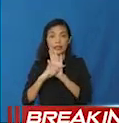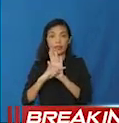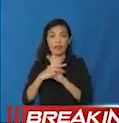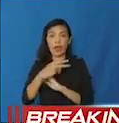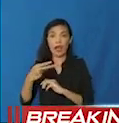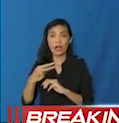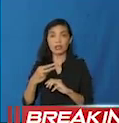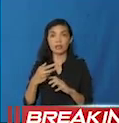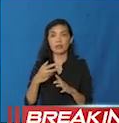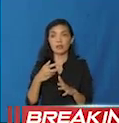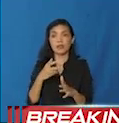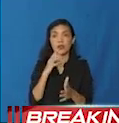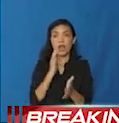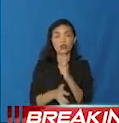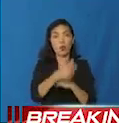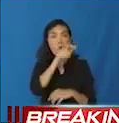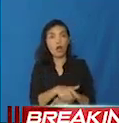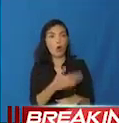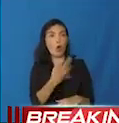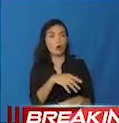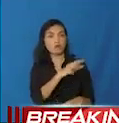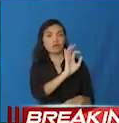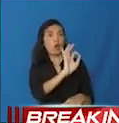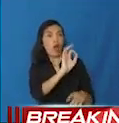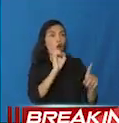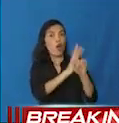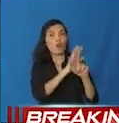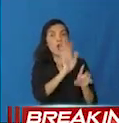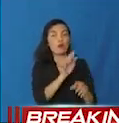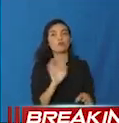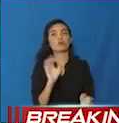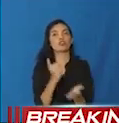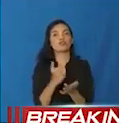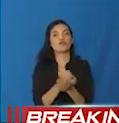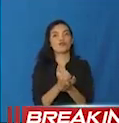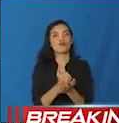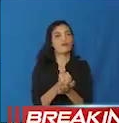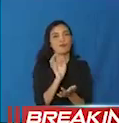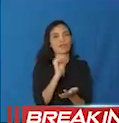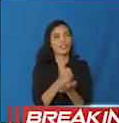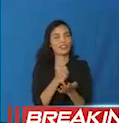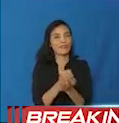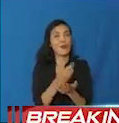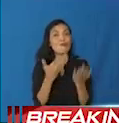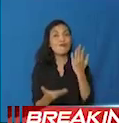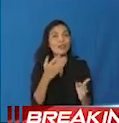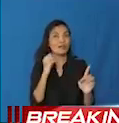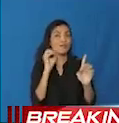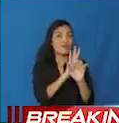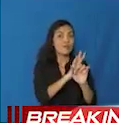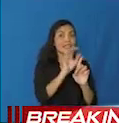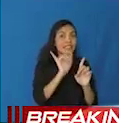bisa memberikan jaminan bahwa yang bersangkutan tidak terinfeksi Hai Bisa saja terinfeksi